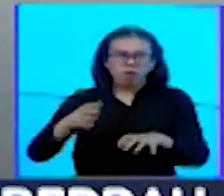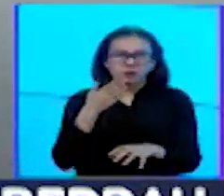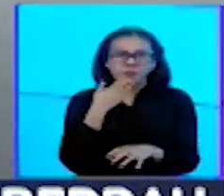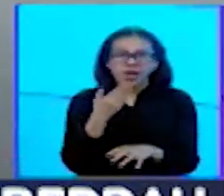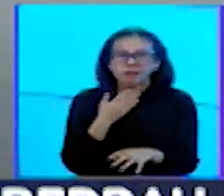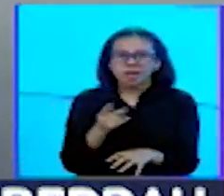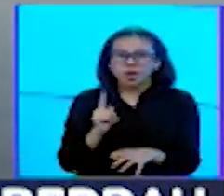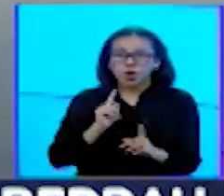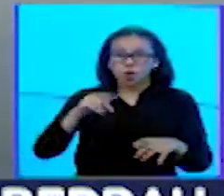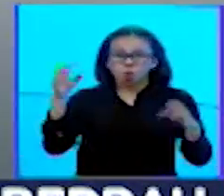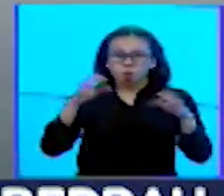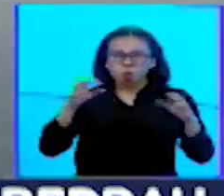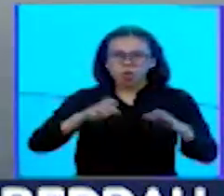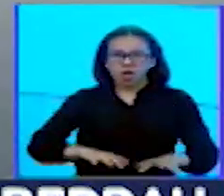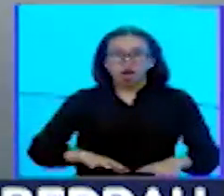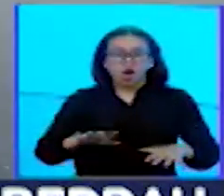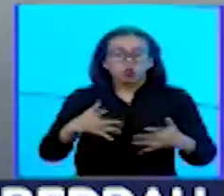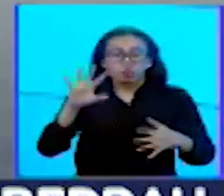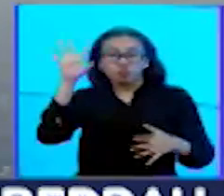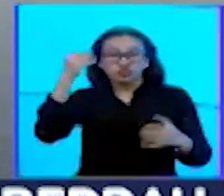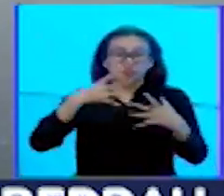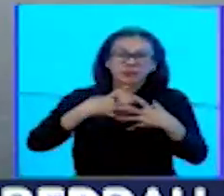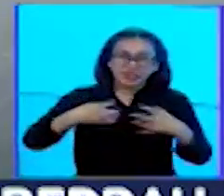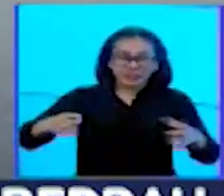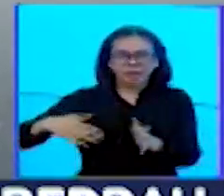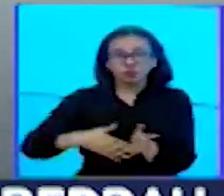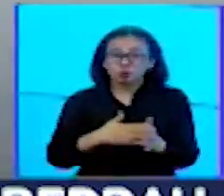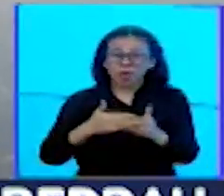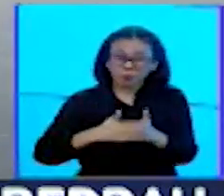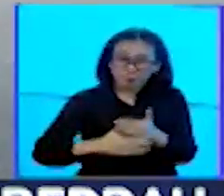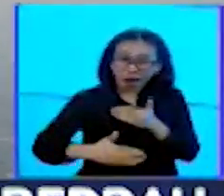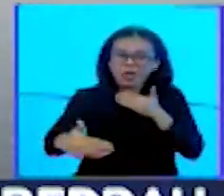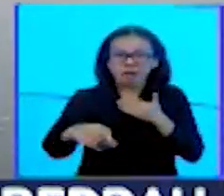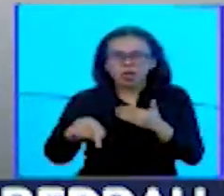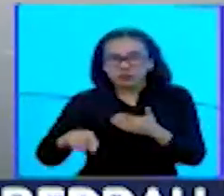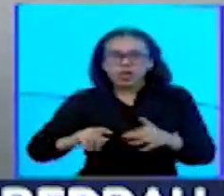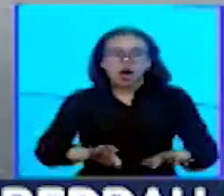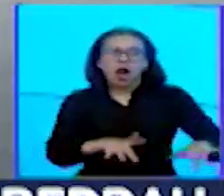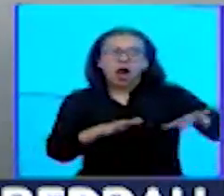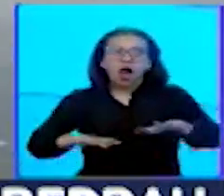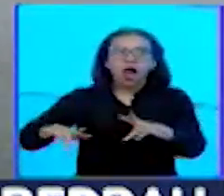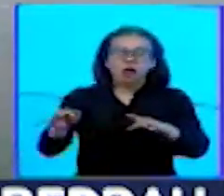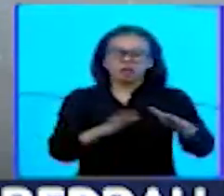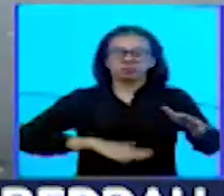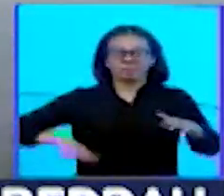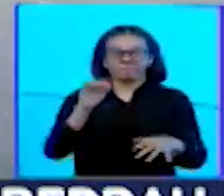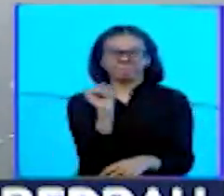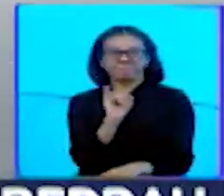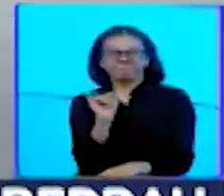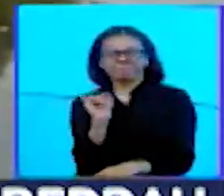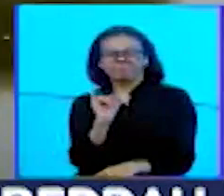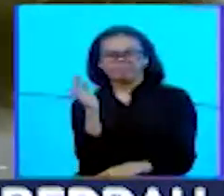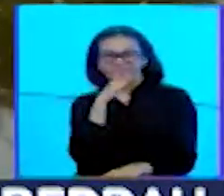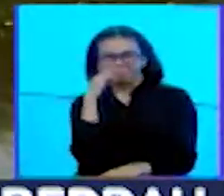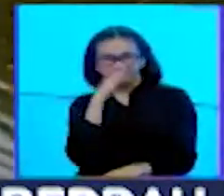Solo berkurang. Pencemaran sungai terpanjang di Pulau Jawa ini terjadi diduga akibat limbah industri alkohol di Desa Bekonang, Mojolaban,